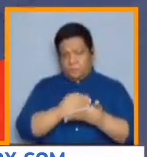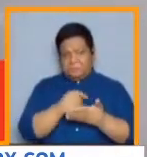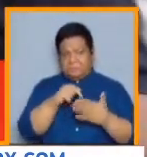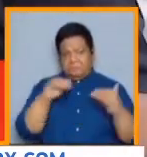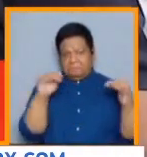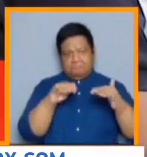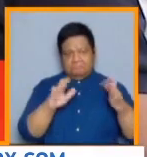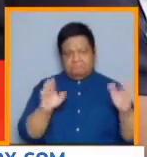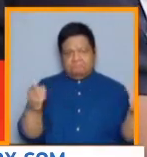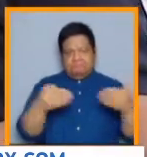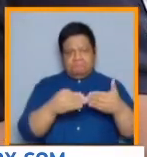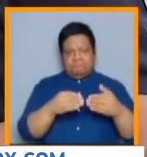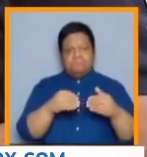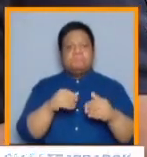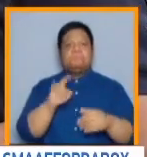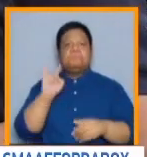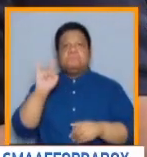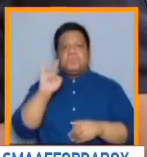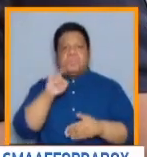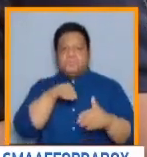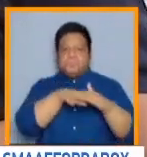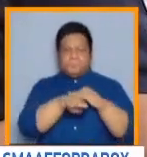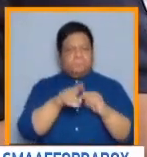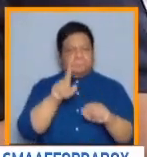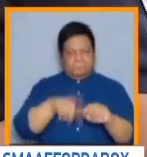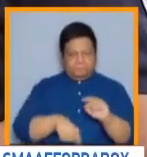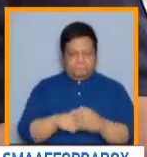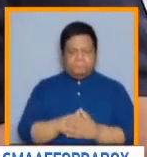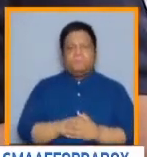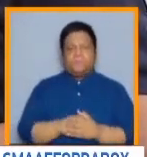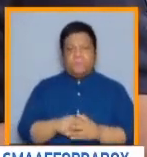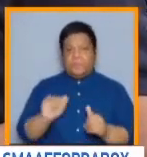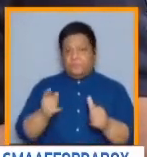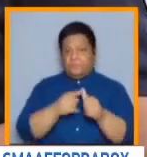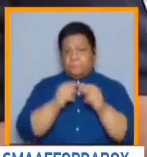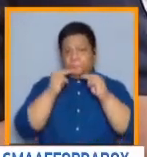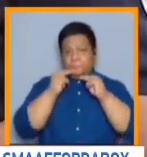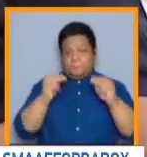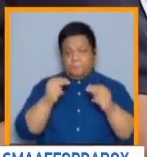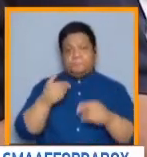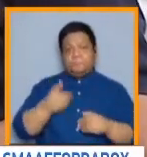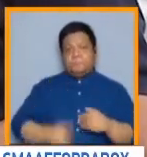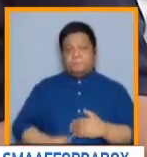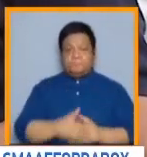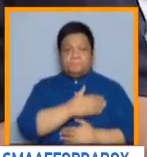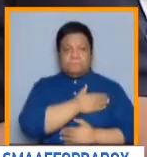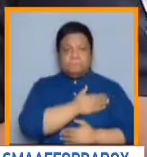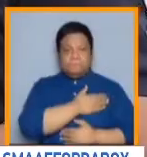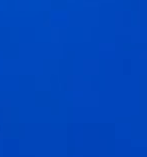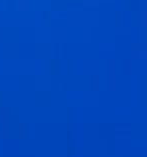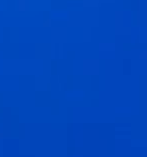media. Yan ang unang balita. Sandra Aguinaldo, Buong Puso para sa Pilipino.